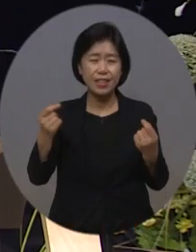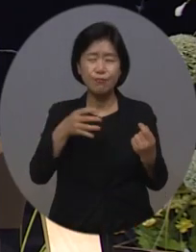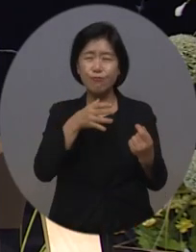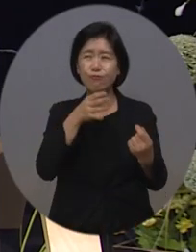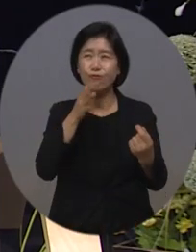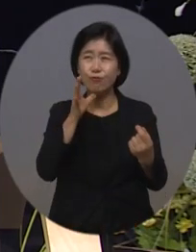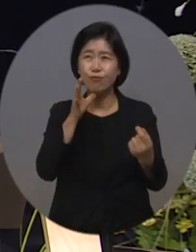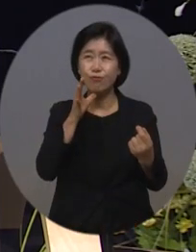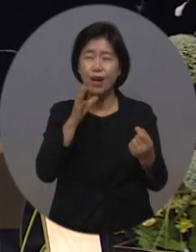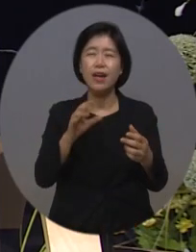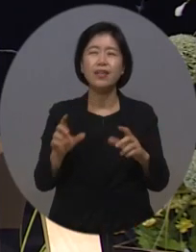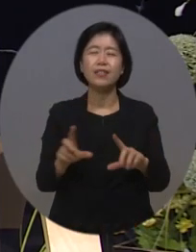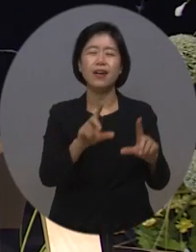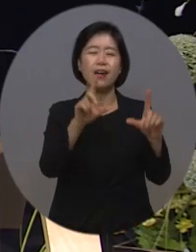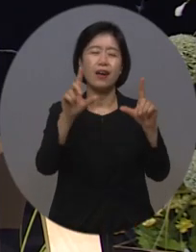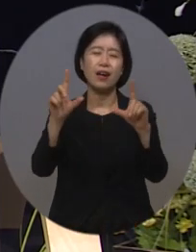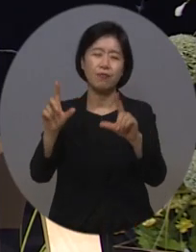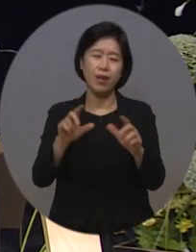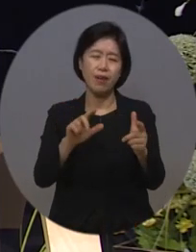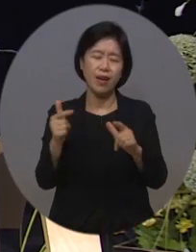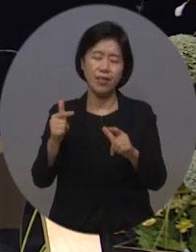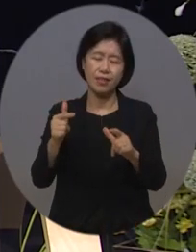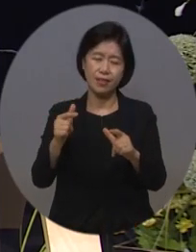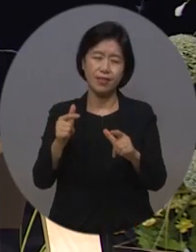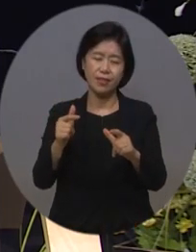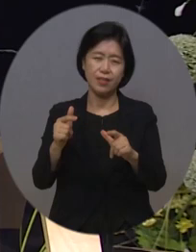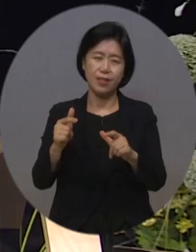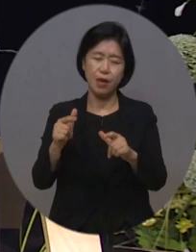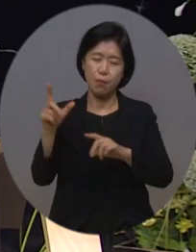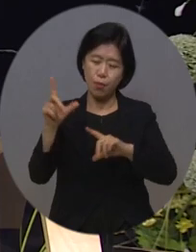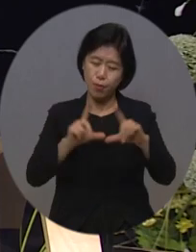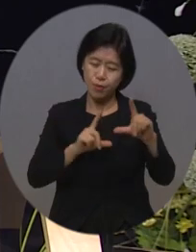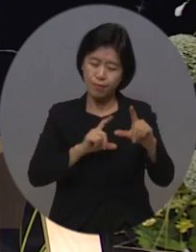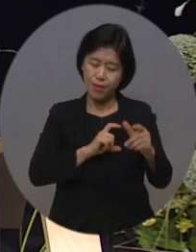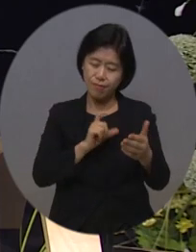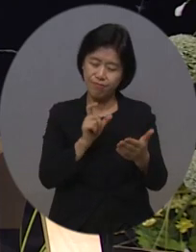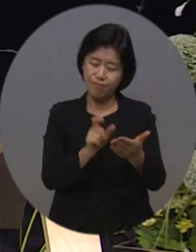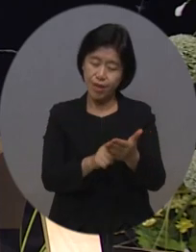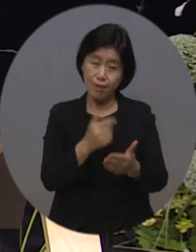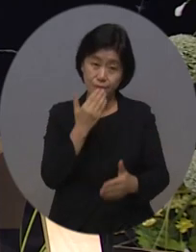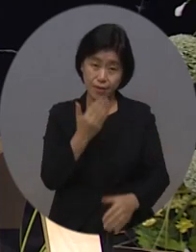삶의 이름을 붙일 수 있을 겁니다.